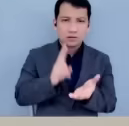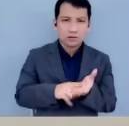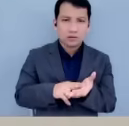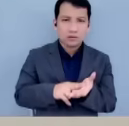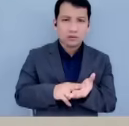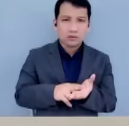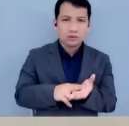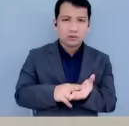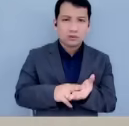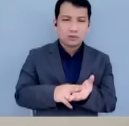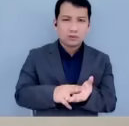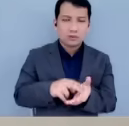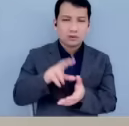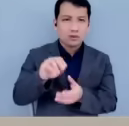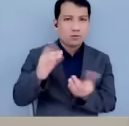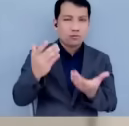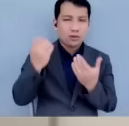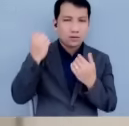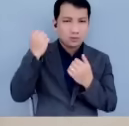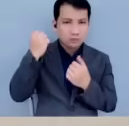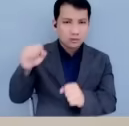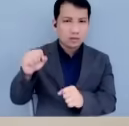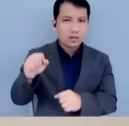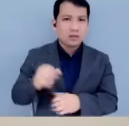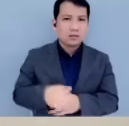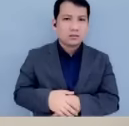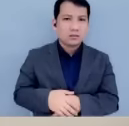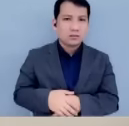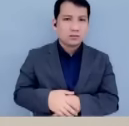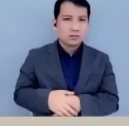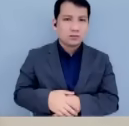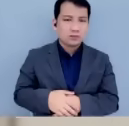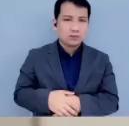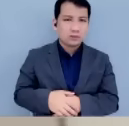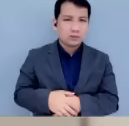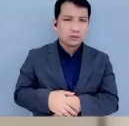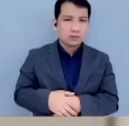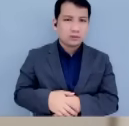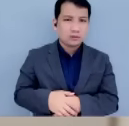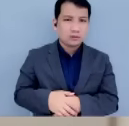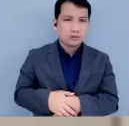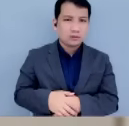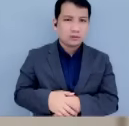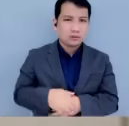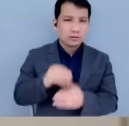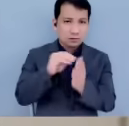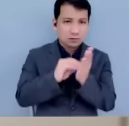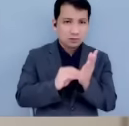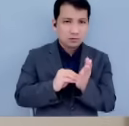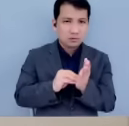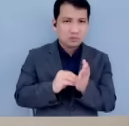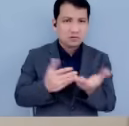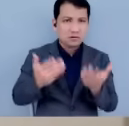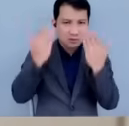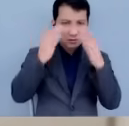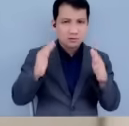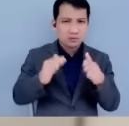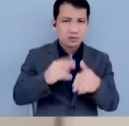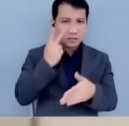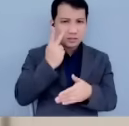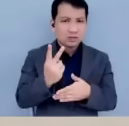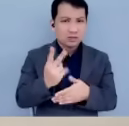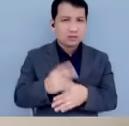noku noku Opo an nakalagay Hindi ko alam hindi ko nakita eh